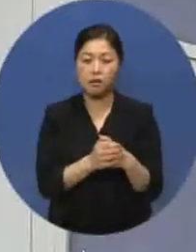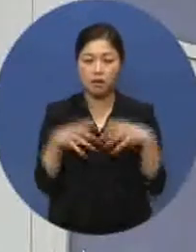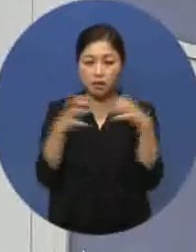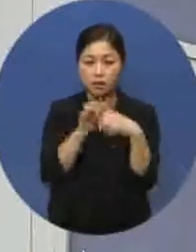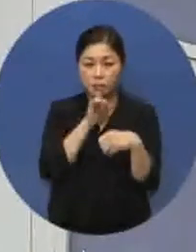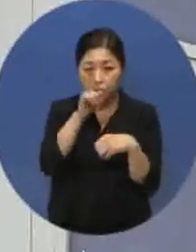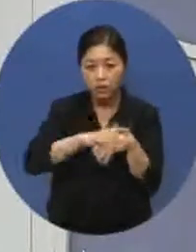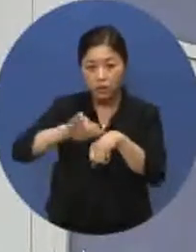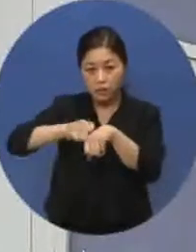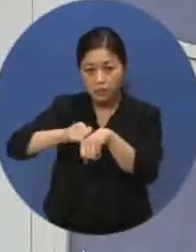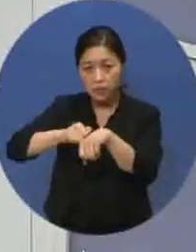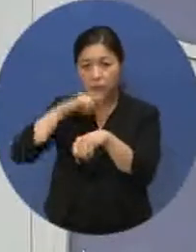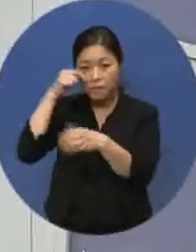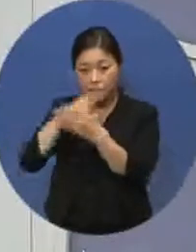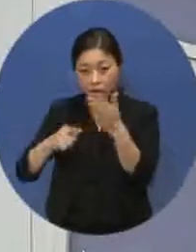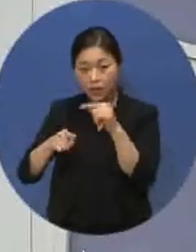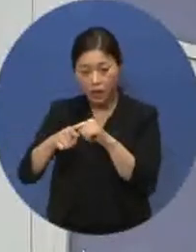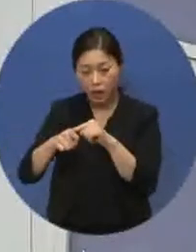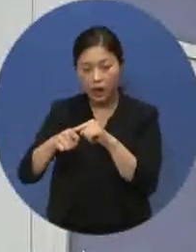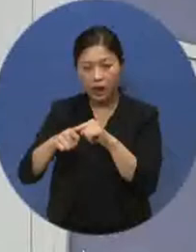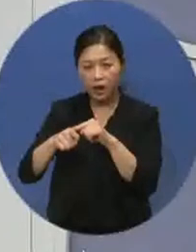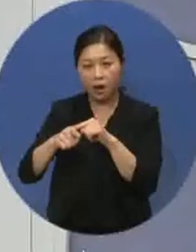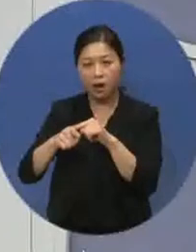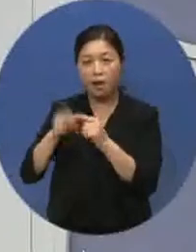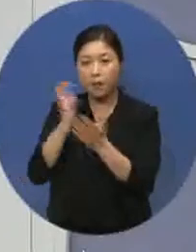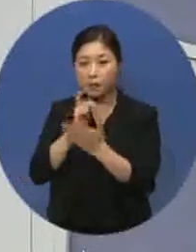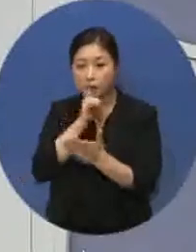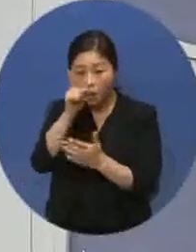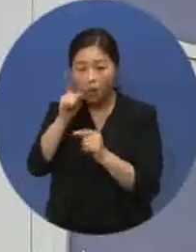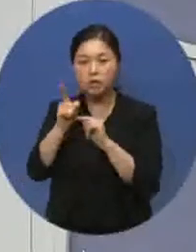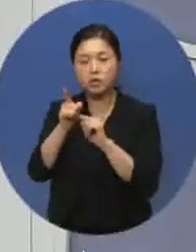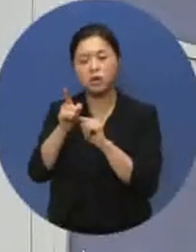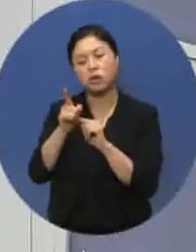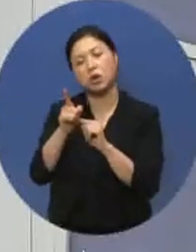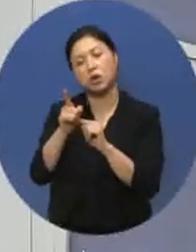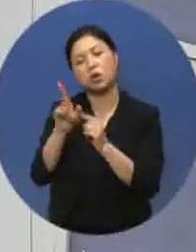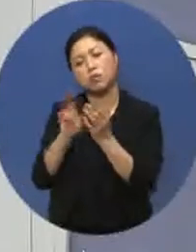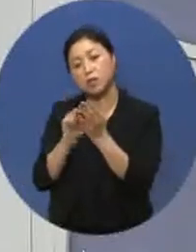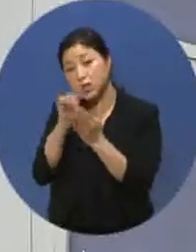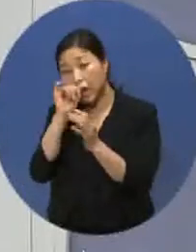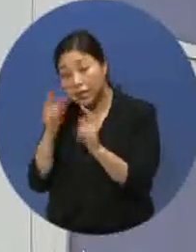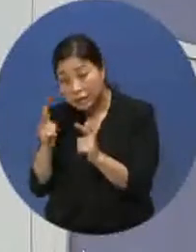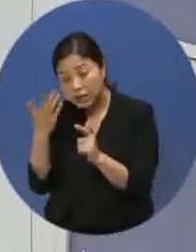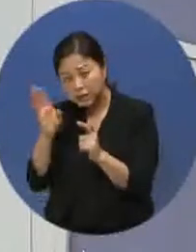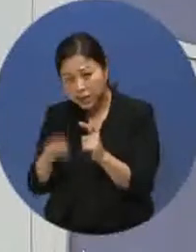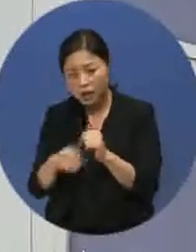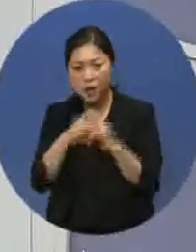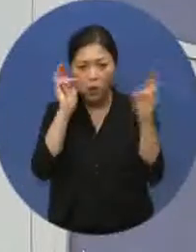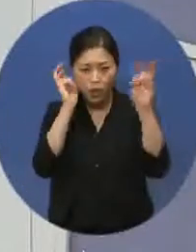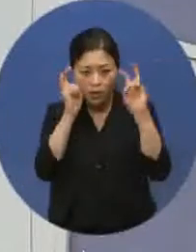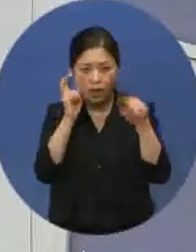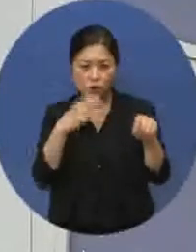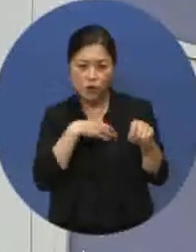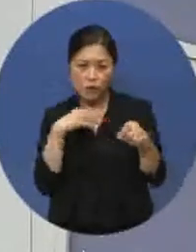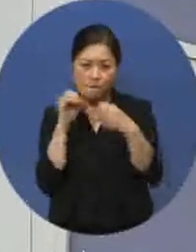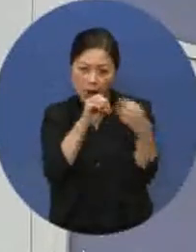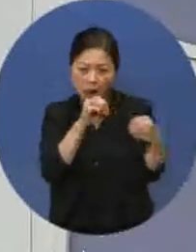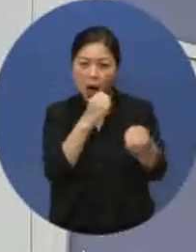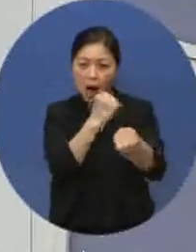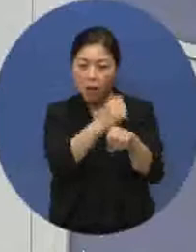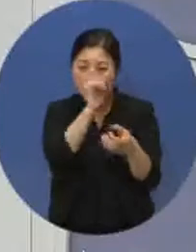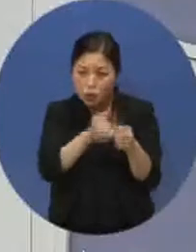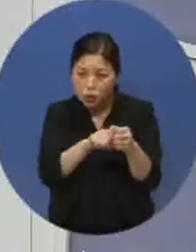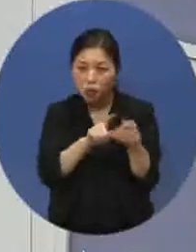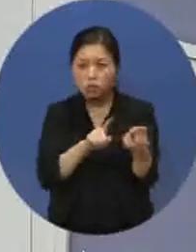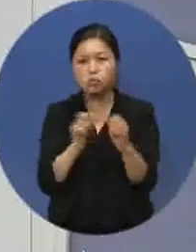있다고는 생각하지 않습니다. 다만 이제 그것을 의도적으로 기업을 흔들기 위해서 하는 소송이 제기될 수 있는데요. 그거는